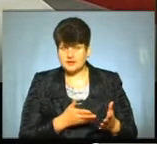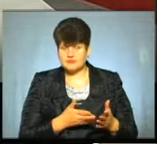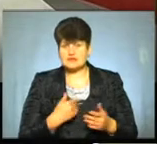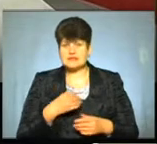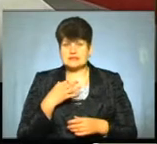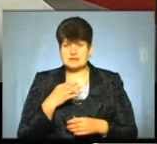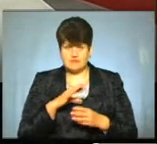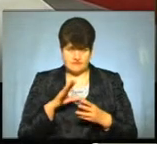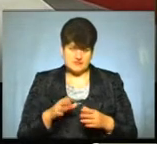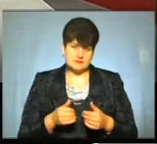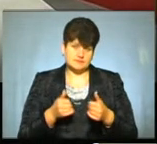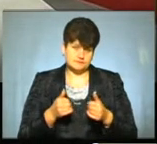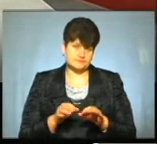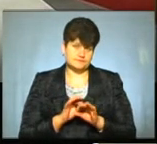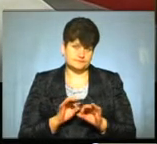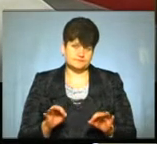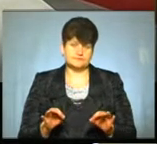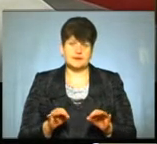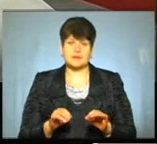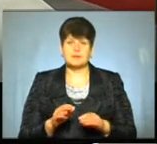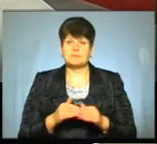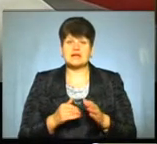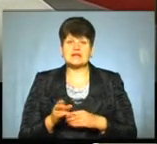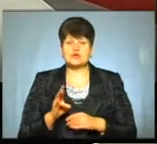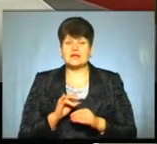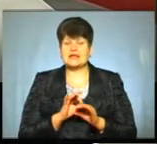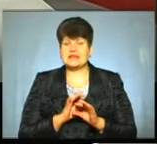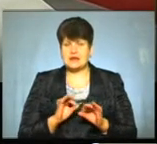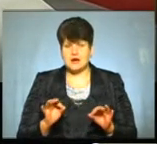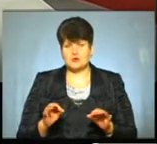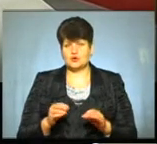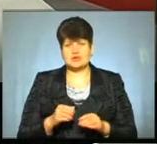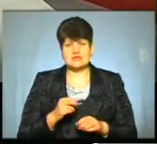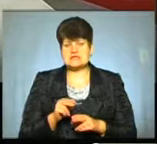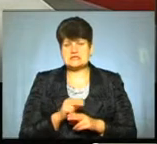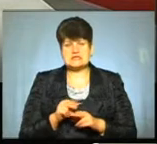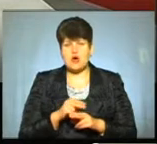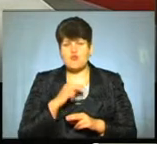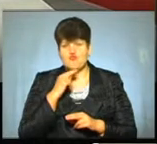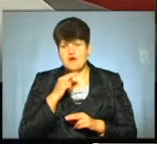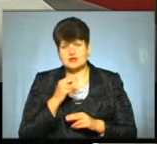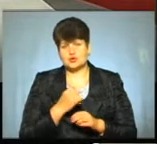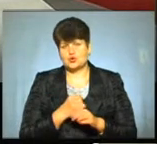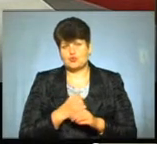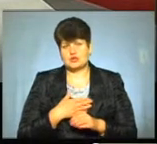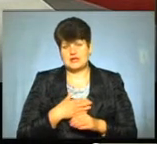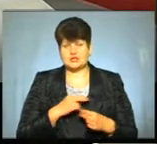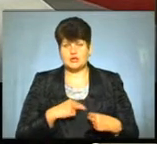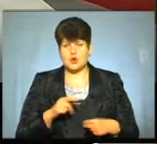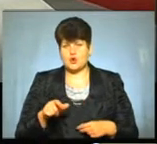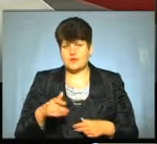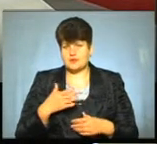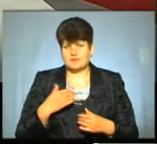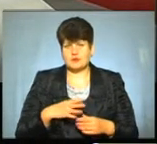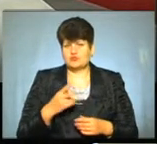інструкторів. Вони сказали, що все було добре, все було майже ідеально, і вони зауважень до роботи наших колег не